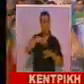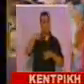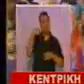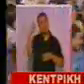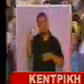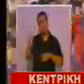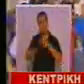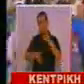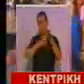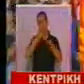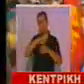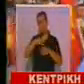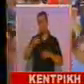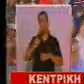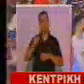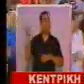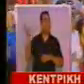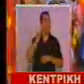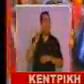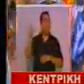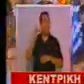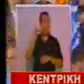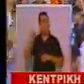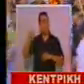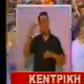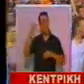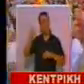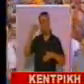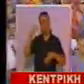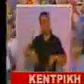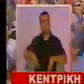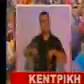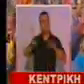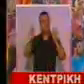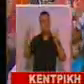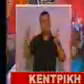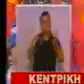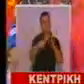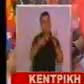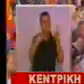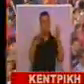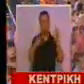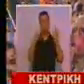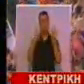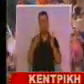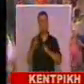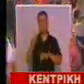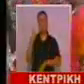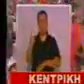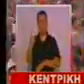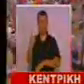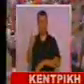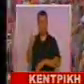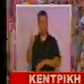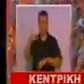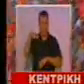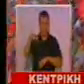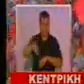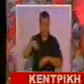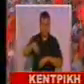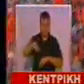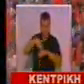αυτό το σύνθημα που ακούγαμε στις αρχές του 1981, «Απόψε πεθαίνει η